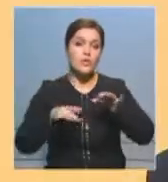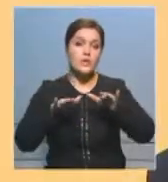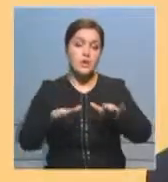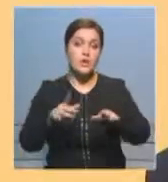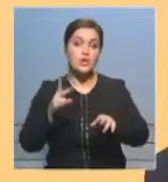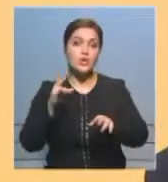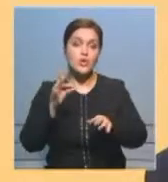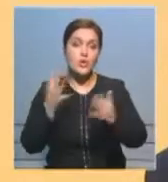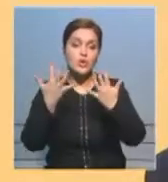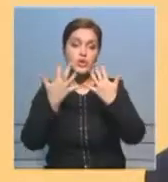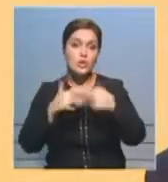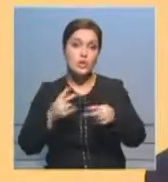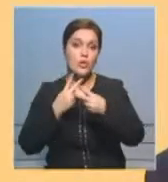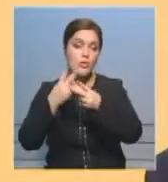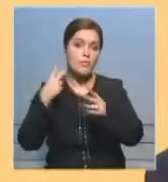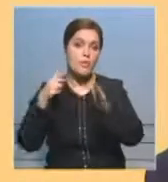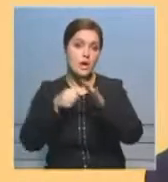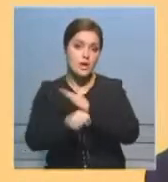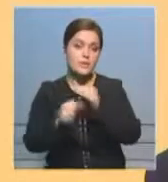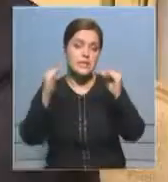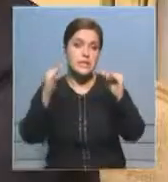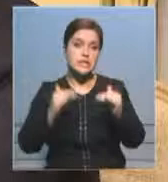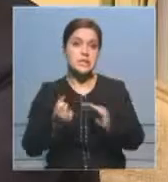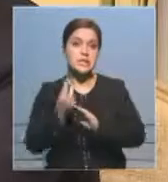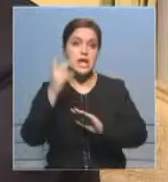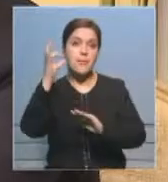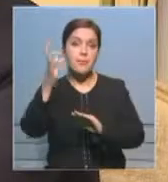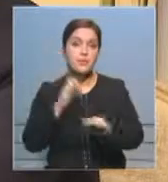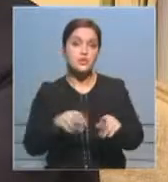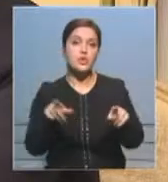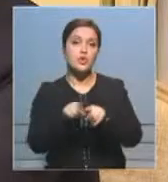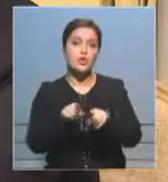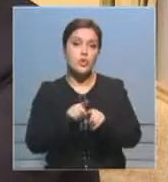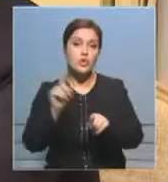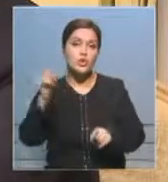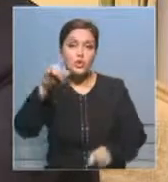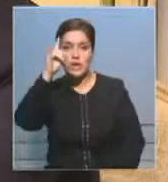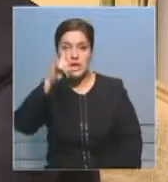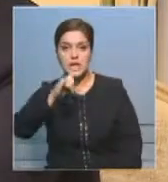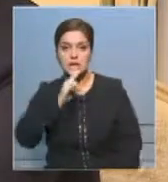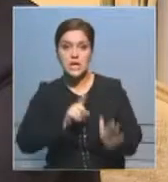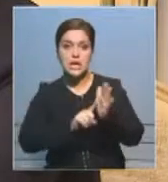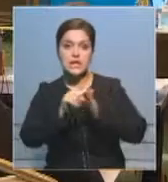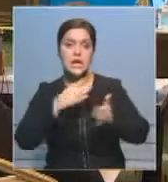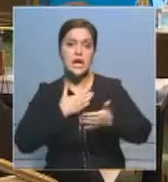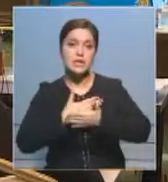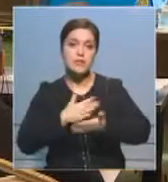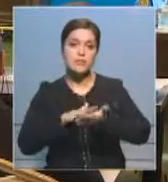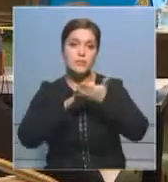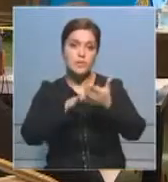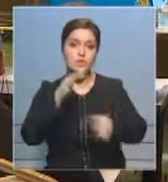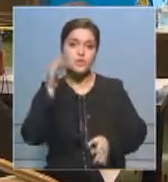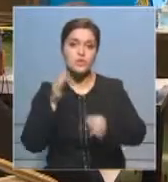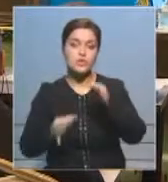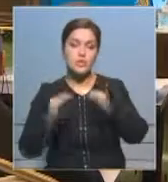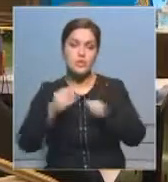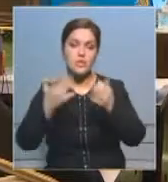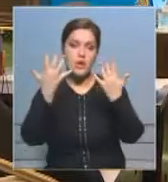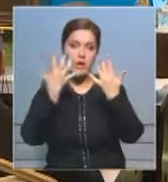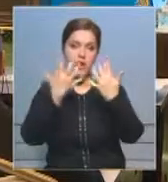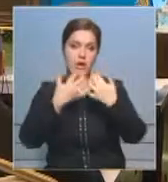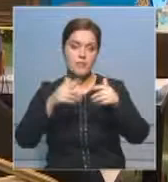но при этом число осужденных снижаясь на 13 процентов также было отмечено что казахстанцы начали активнее подавать заявление в суд в электронном